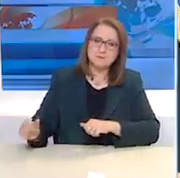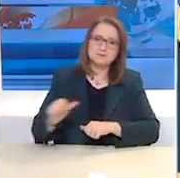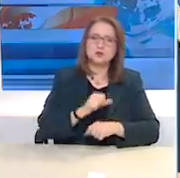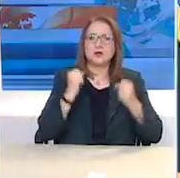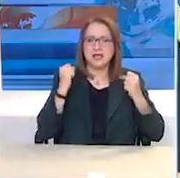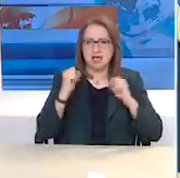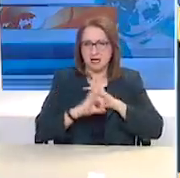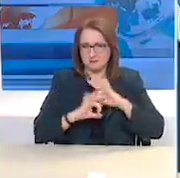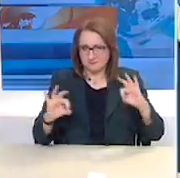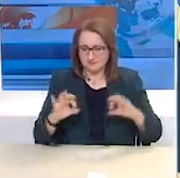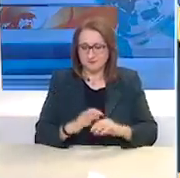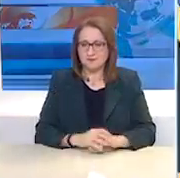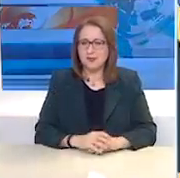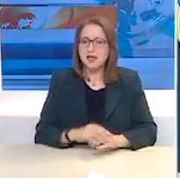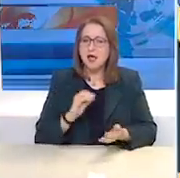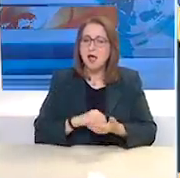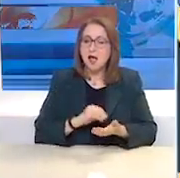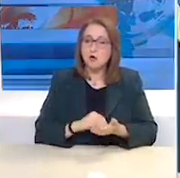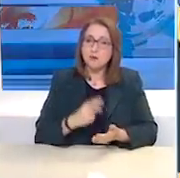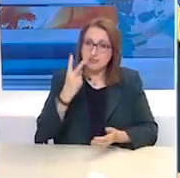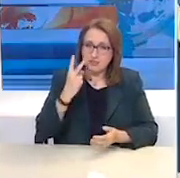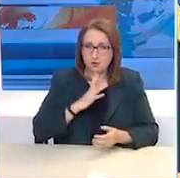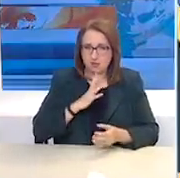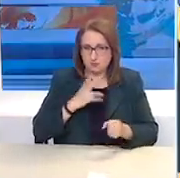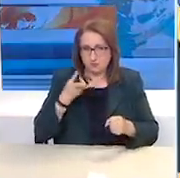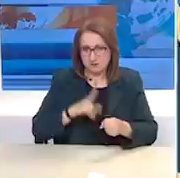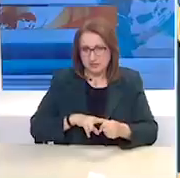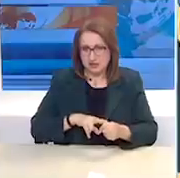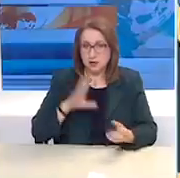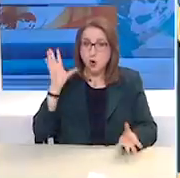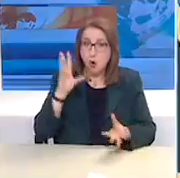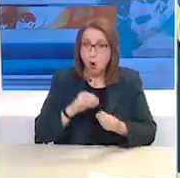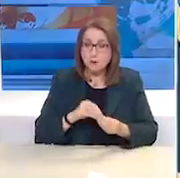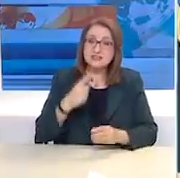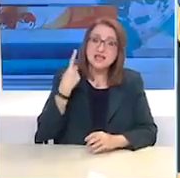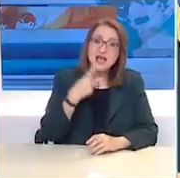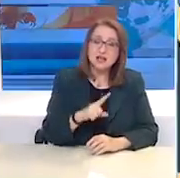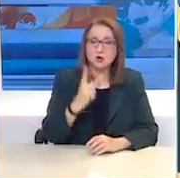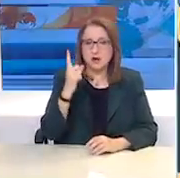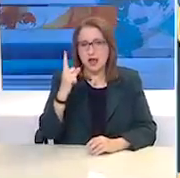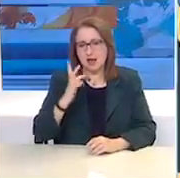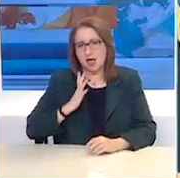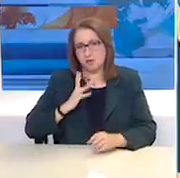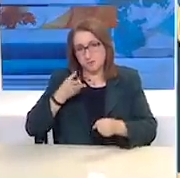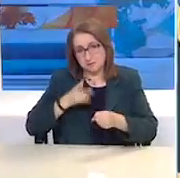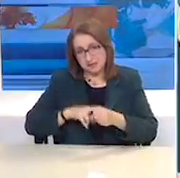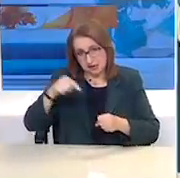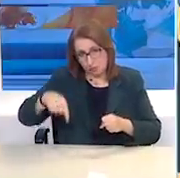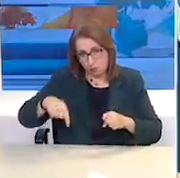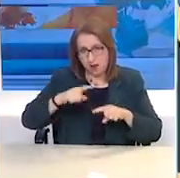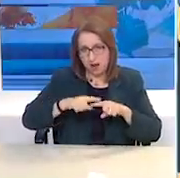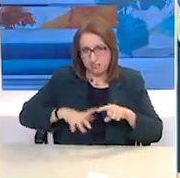Τέλος, έχουμε 2 ακόμα καταγεγραμμένους θανάτους. Συνολικά 101 θανάτους στη χώρα.